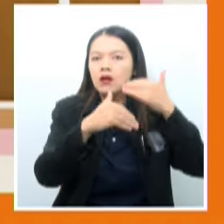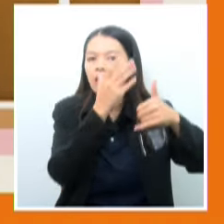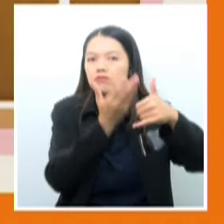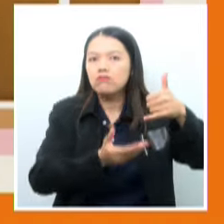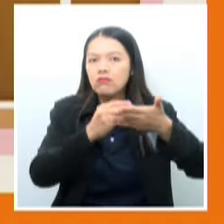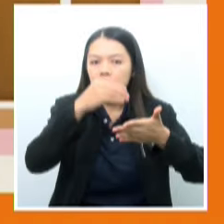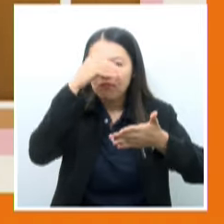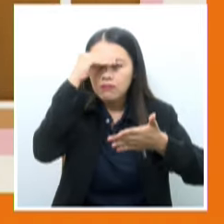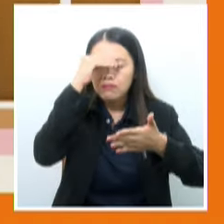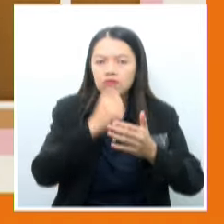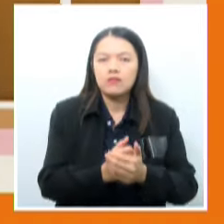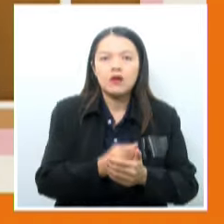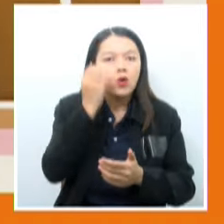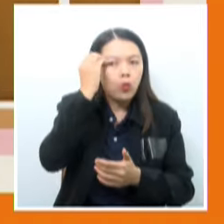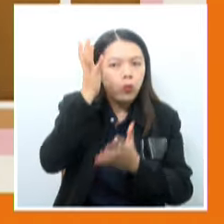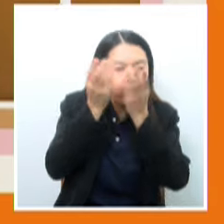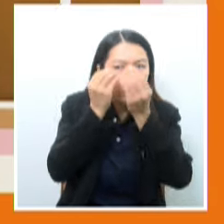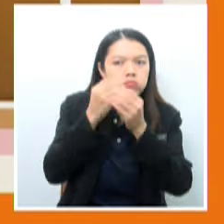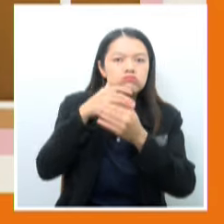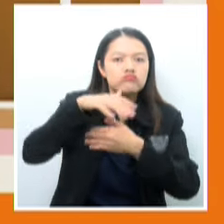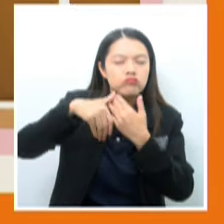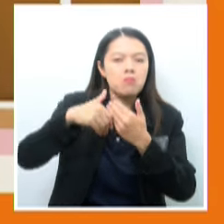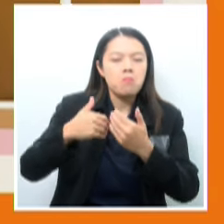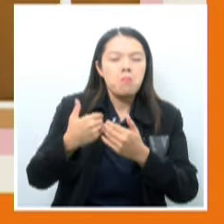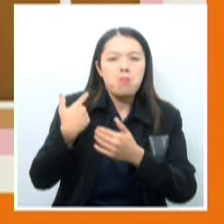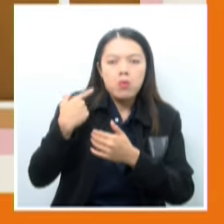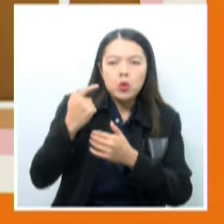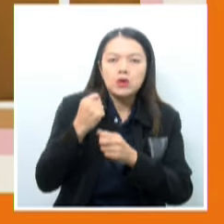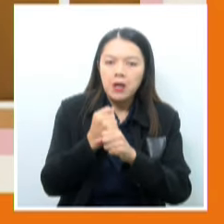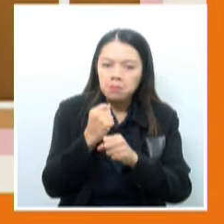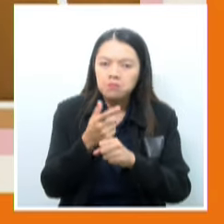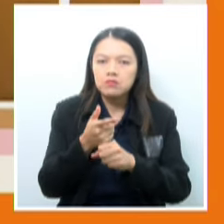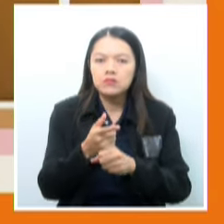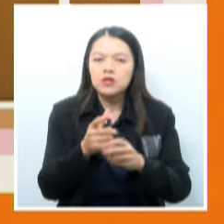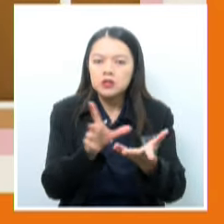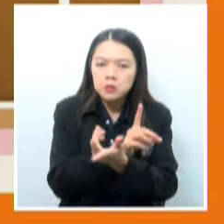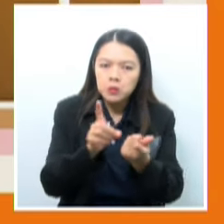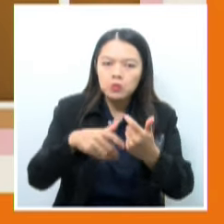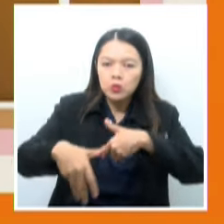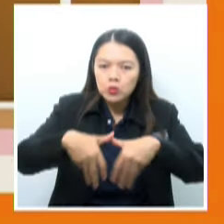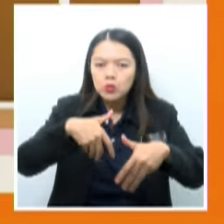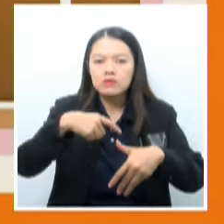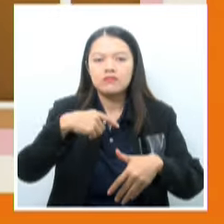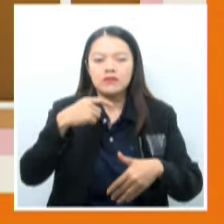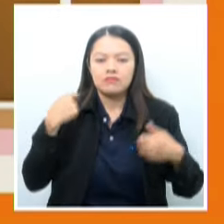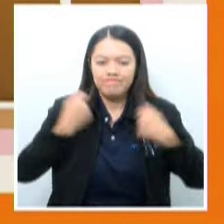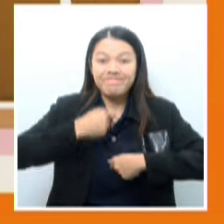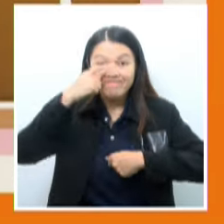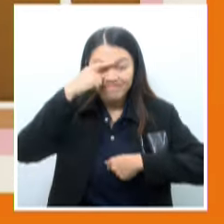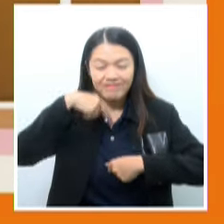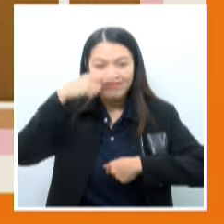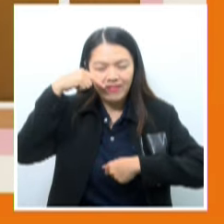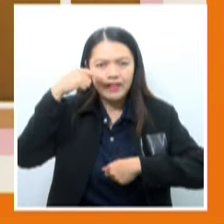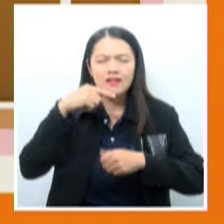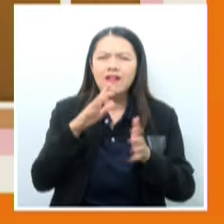ะครับแล้วก็นำความรู้ที่ได้นะครับไปใช้ให้เกิดประโยชน์สูงสุดโดยผนวกกับวิถีท้องถิ่นนะครับของชาวไทยทรงดำซึ่งเป็นกลุ่มชา